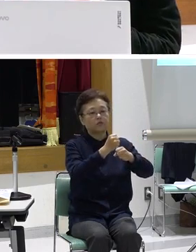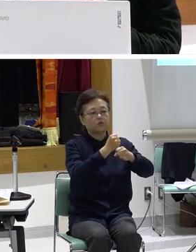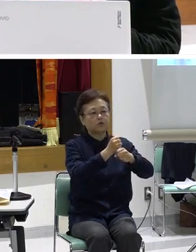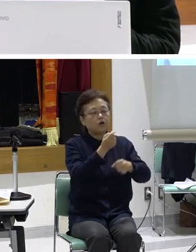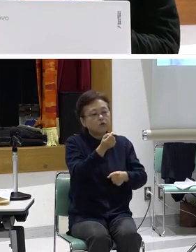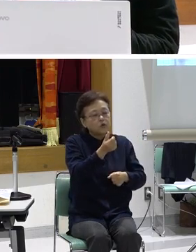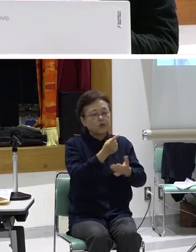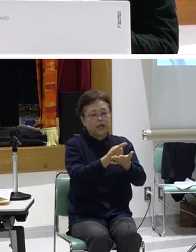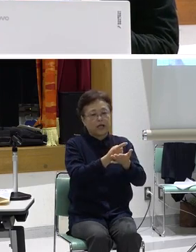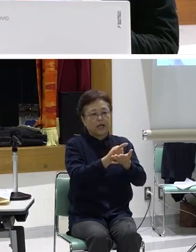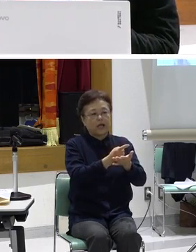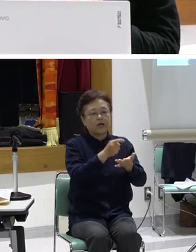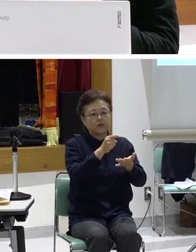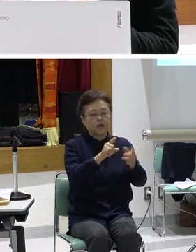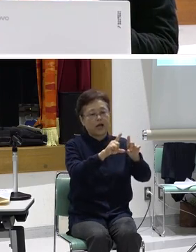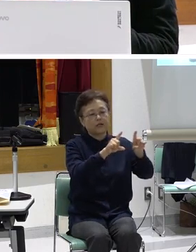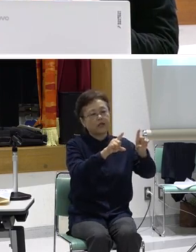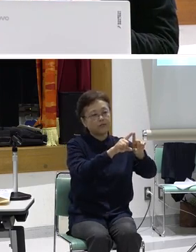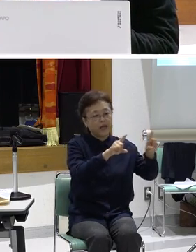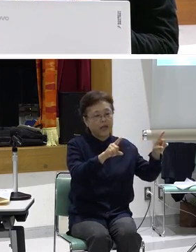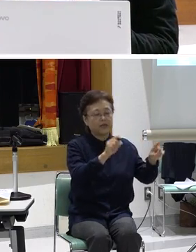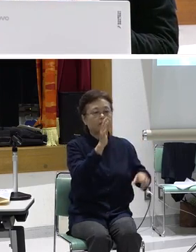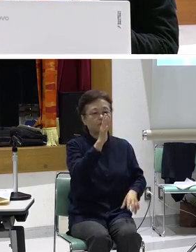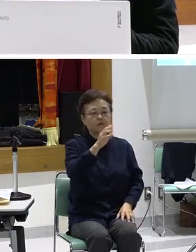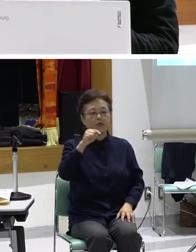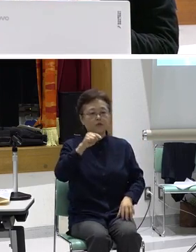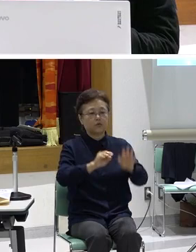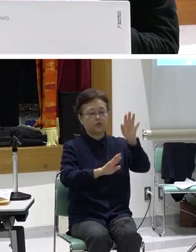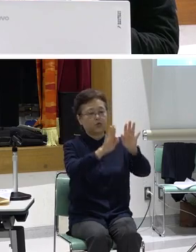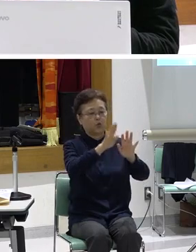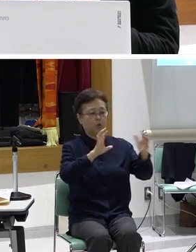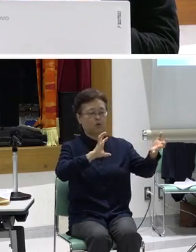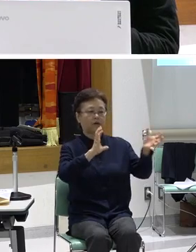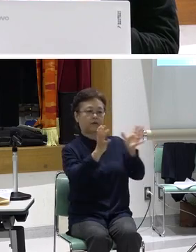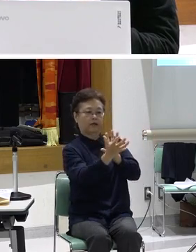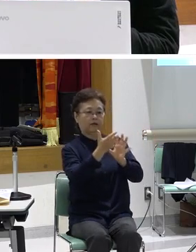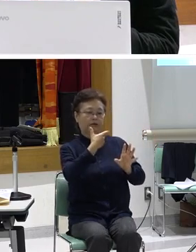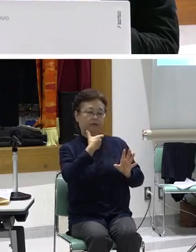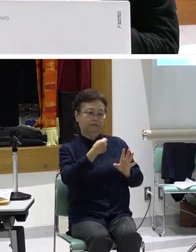はもうなんとか、変えたかったわけですね。それで、